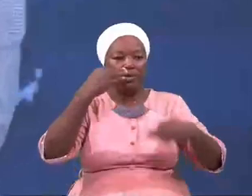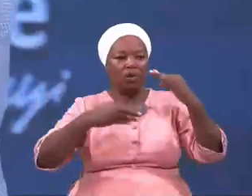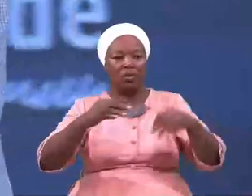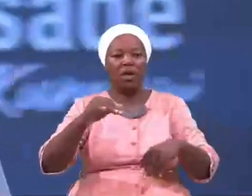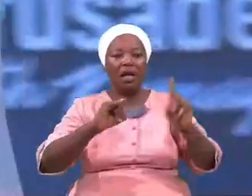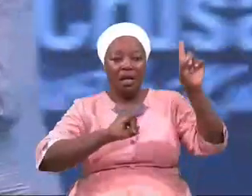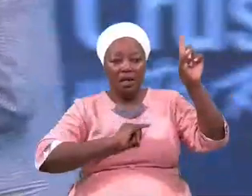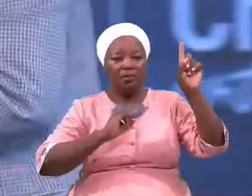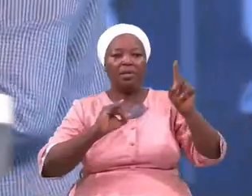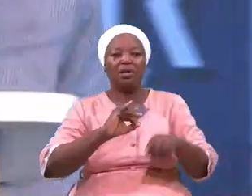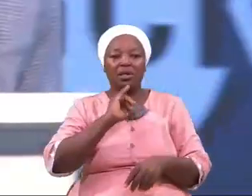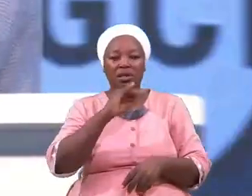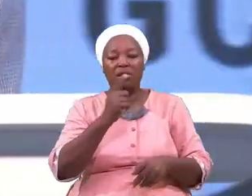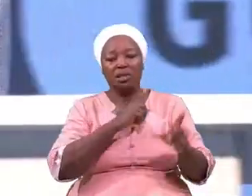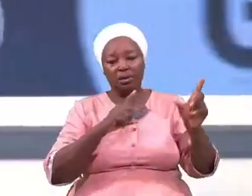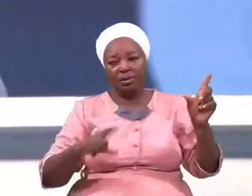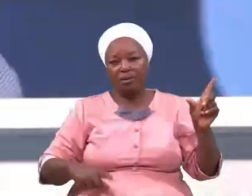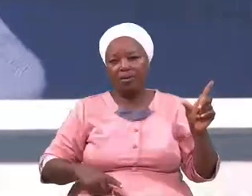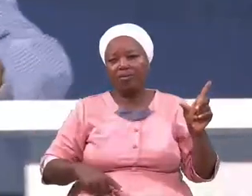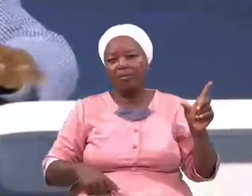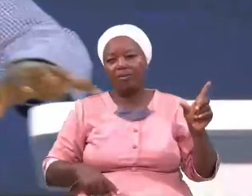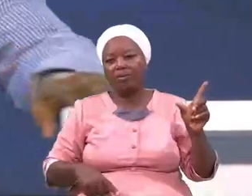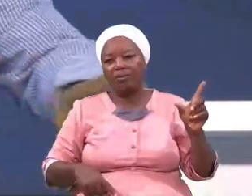Je suis l'Éternel.